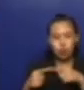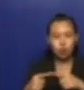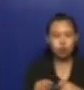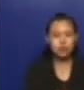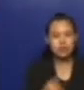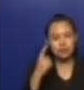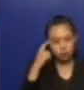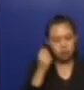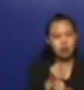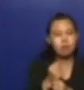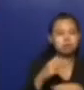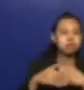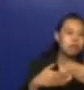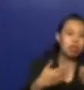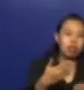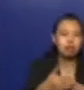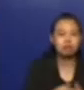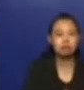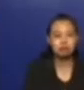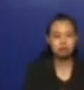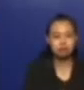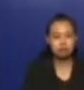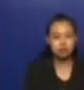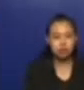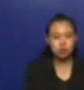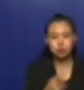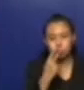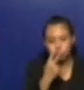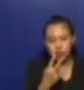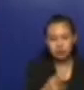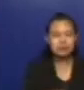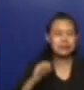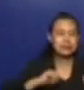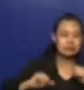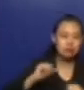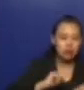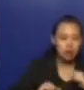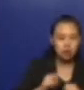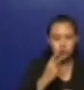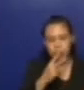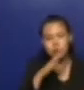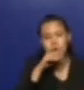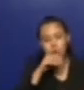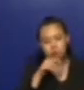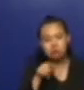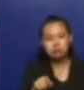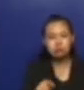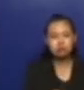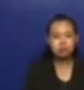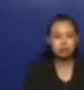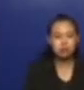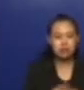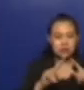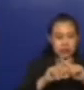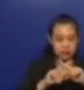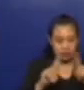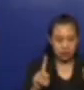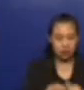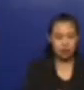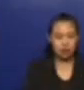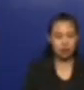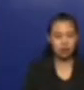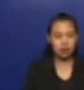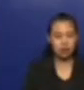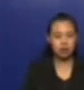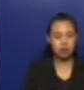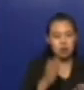ไปต่อดูจากท่านโชว์ดูจากท่านแสดงดูจากท่านพูดแต่ท่านอย่าไปสกัดกั้